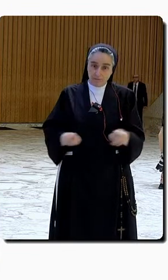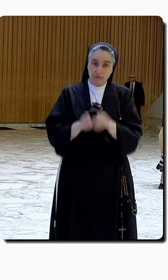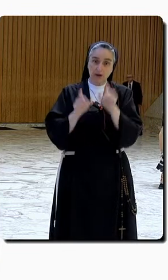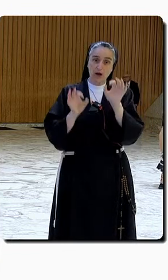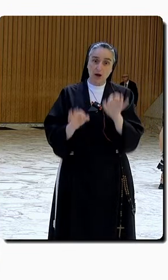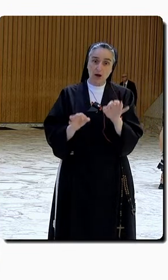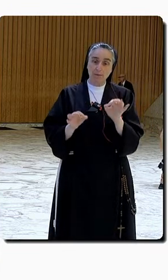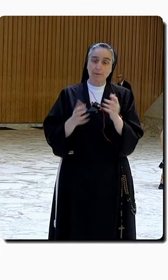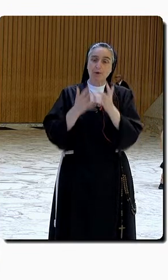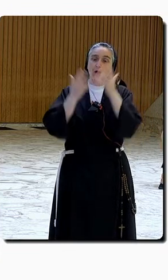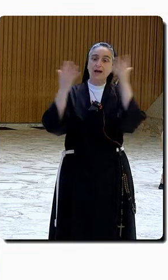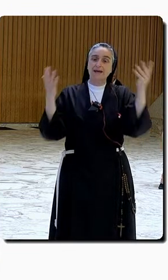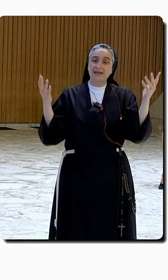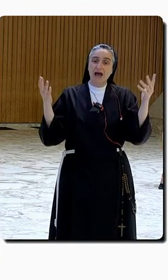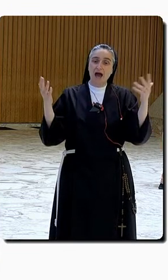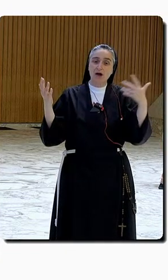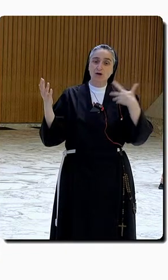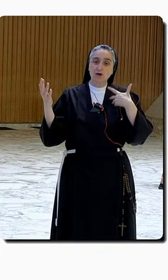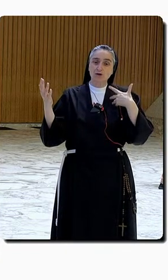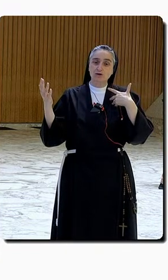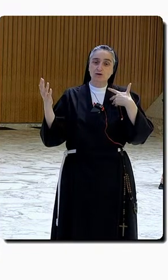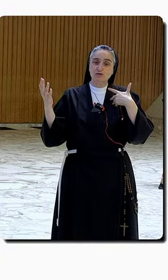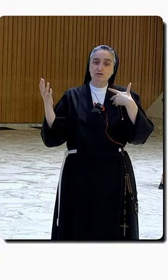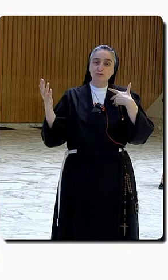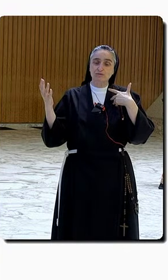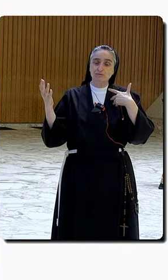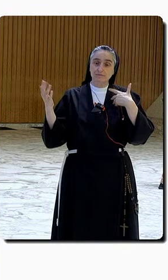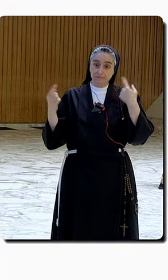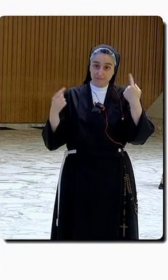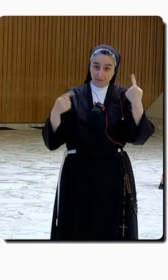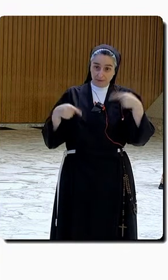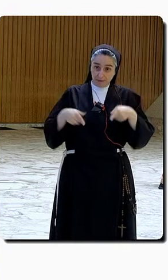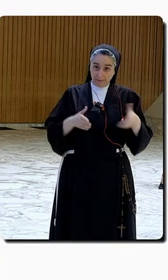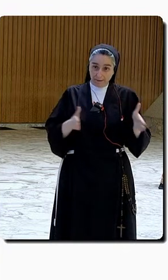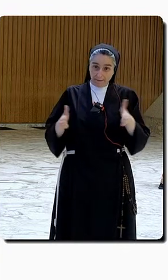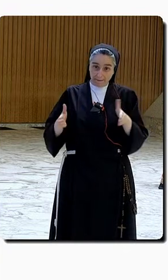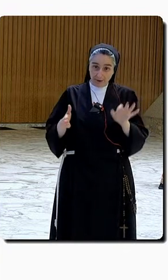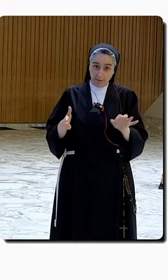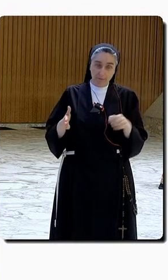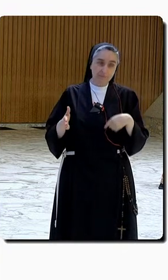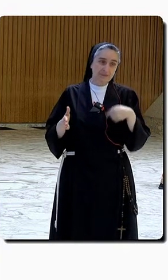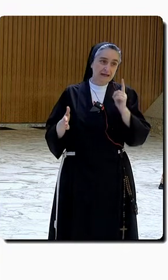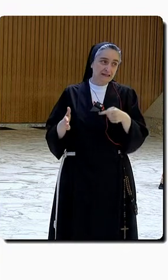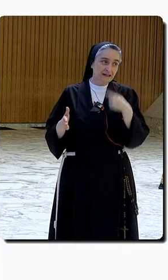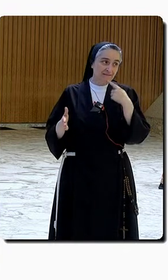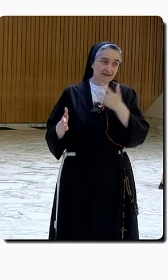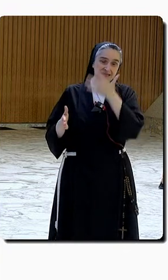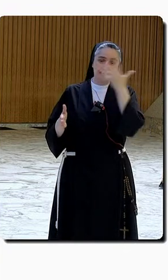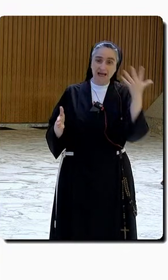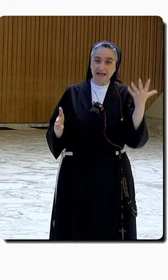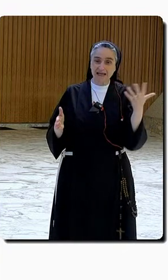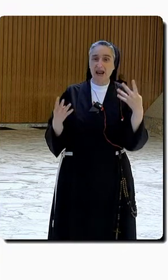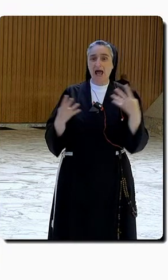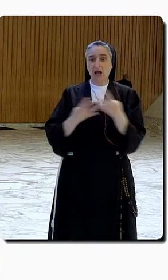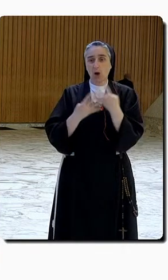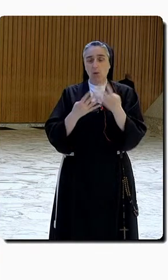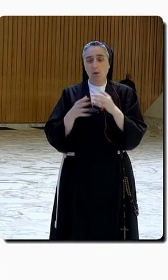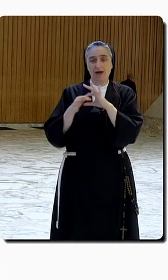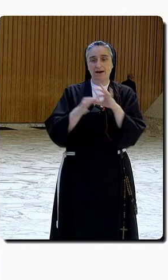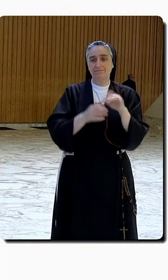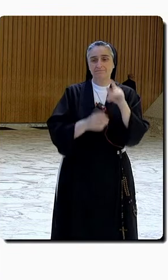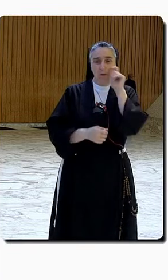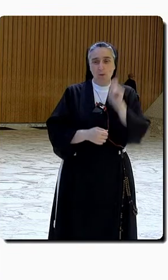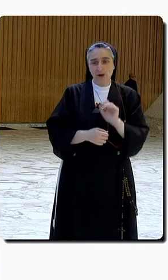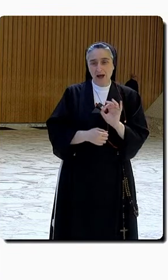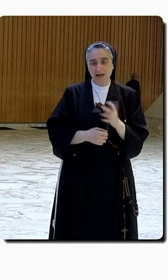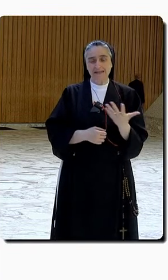è evidente che in questo tempo, purtroppo dobbiamo dire, di guerra, sono proprio le